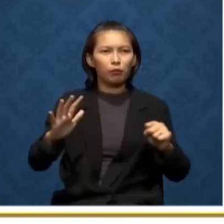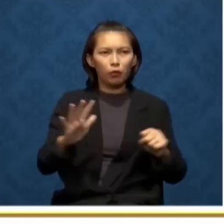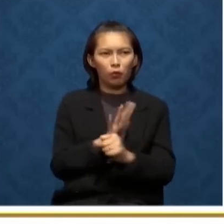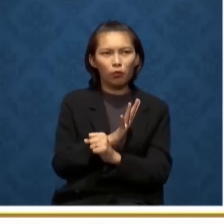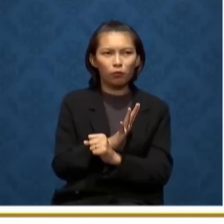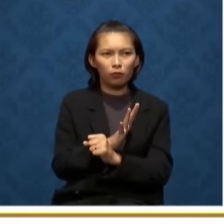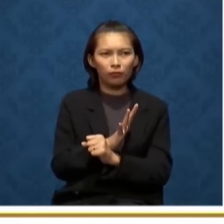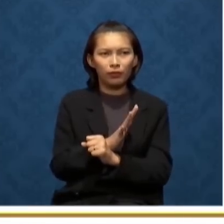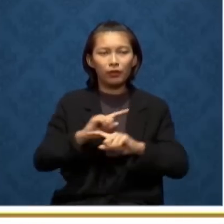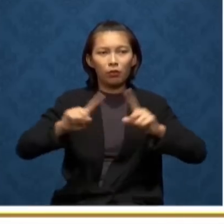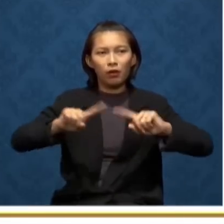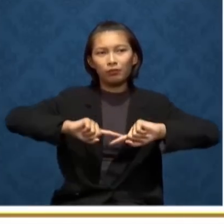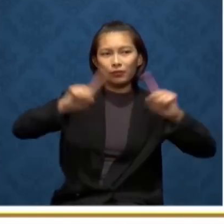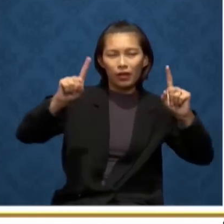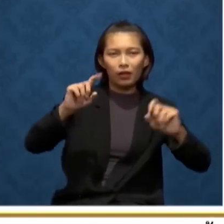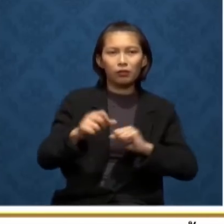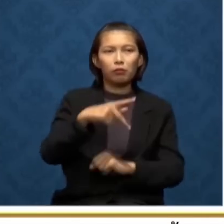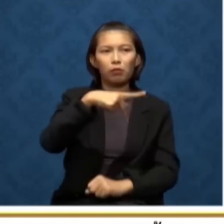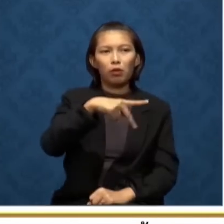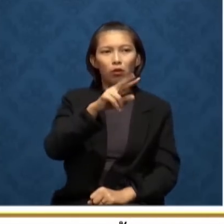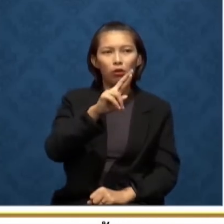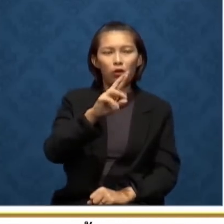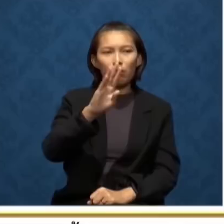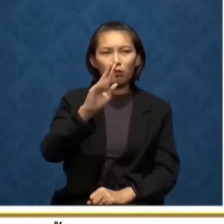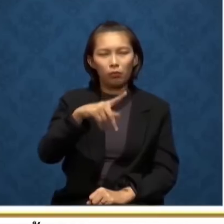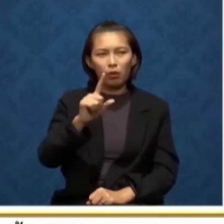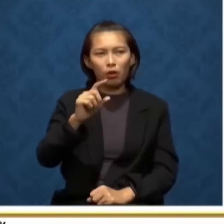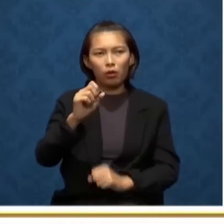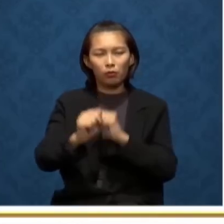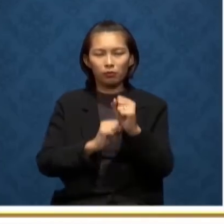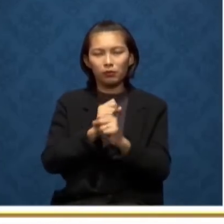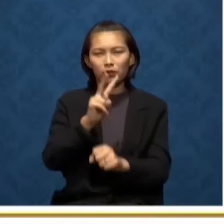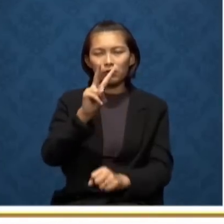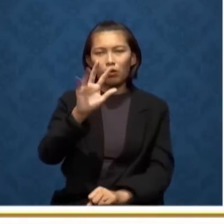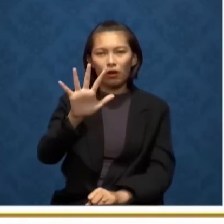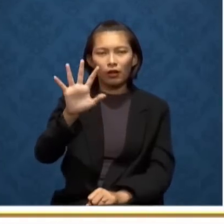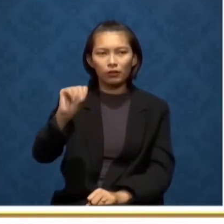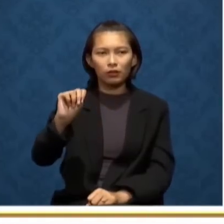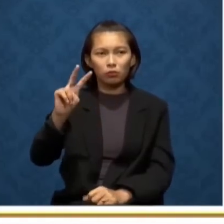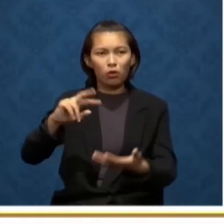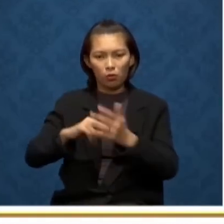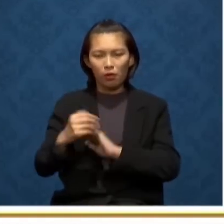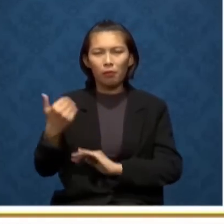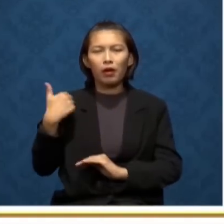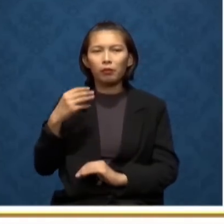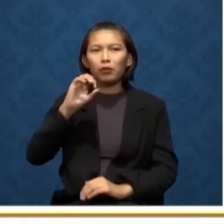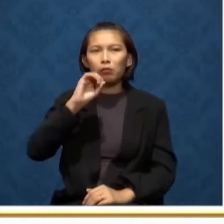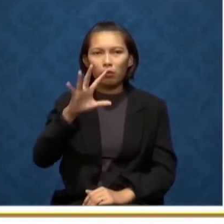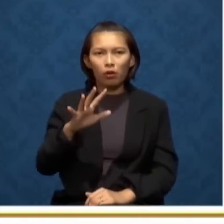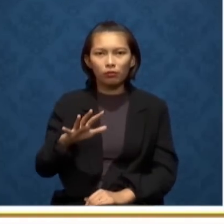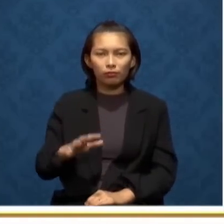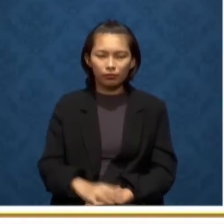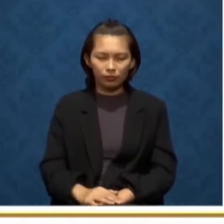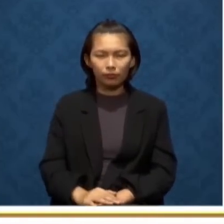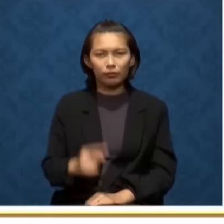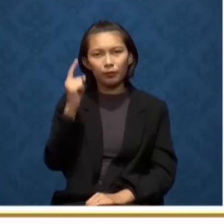ซึงแตกตางกัพอ์ปอ พอสอ 2.122 ที่มีบทปัหดดัครั ผมขอตงคอสเกตอย่นี้คร ถาม